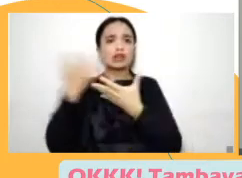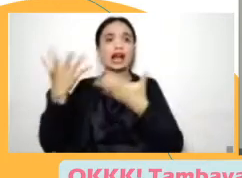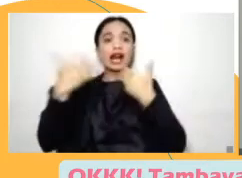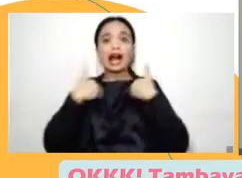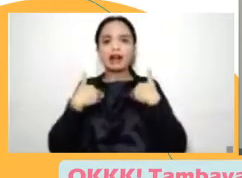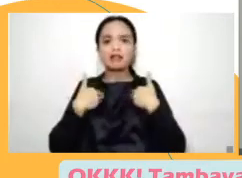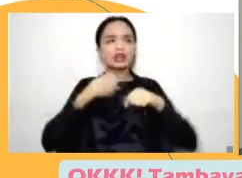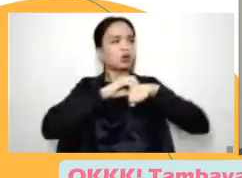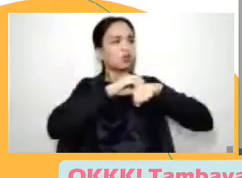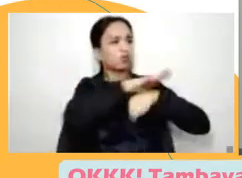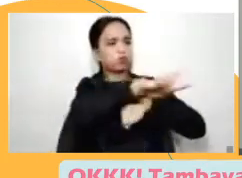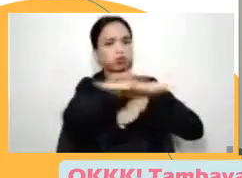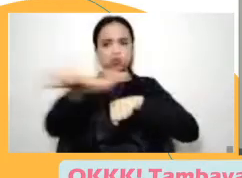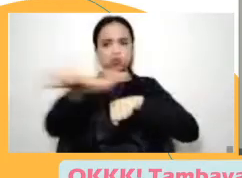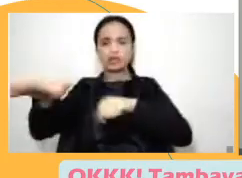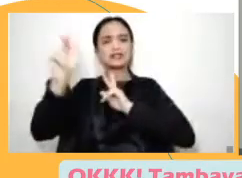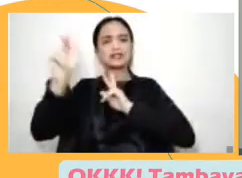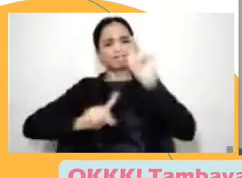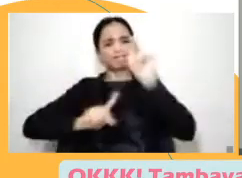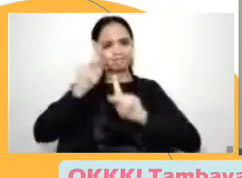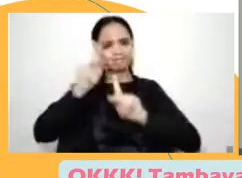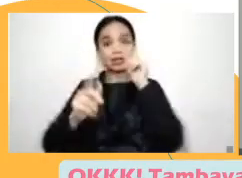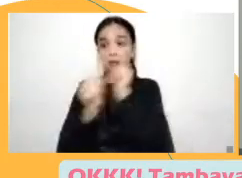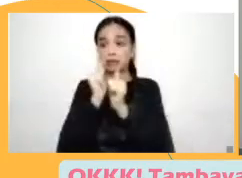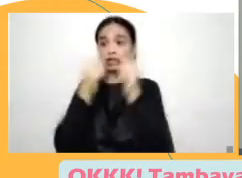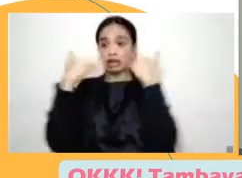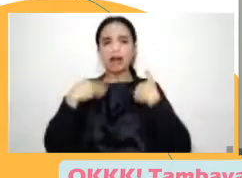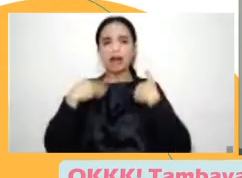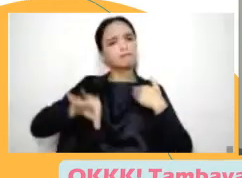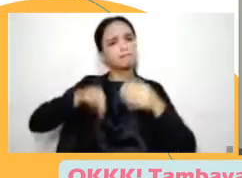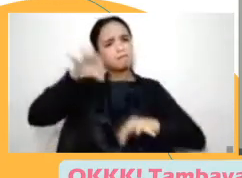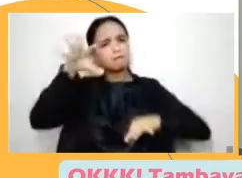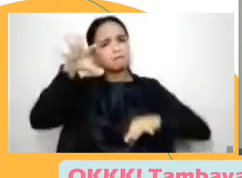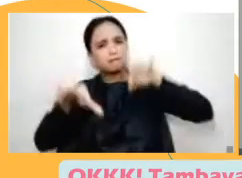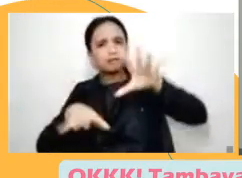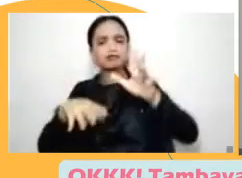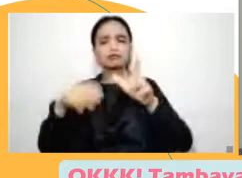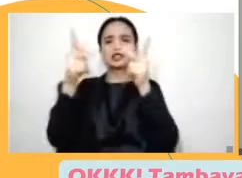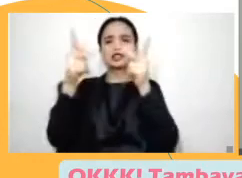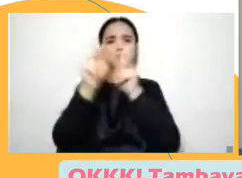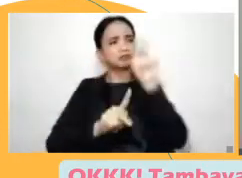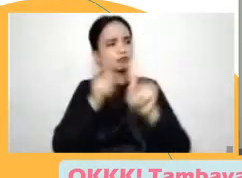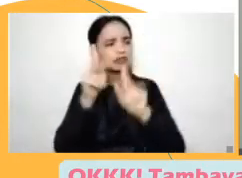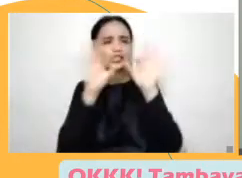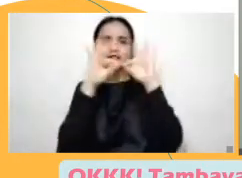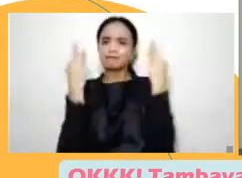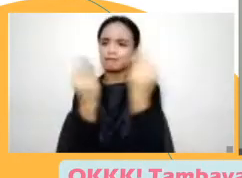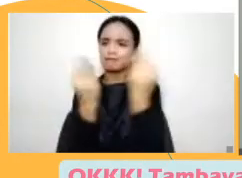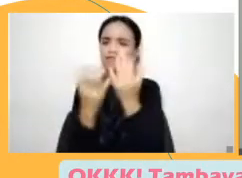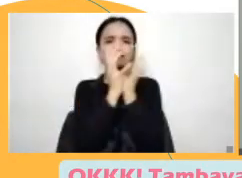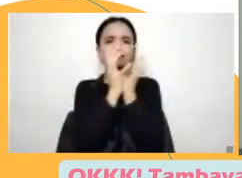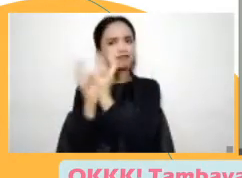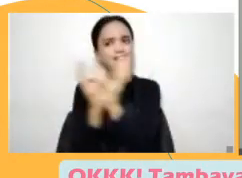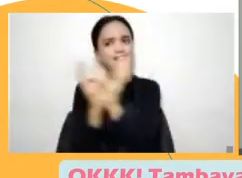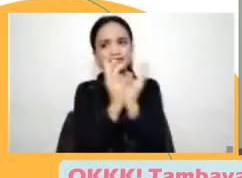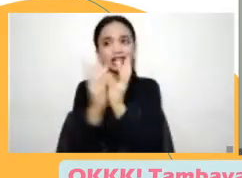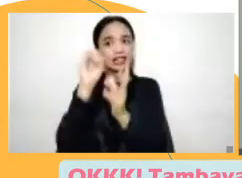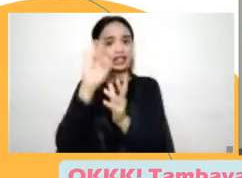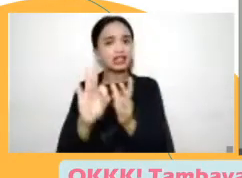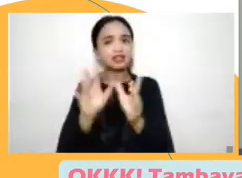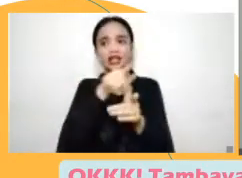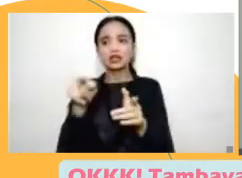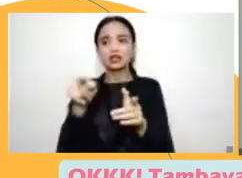kapwa. Ibig sabihin, nakaka-contribute ka sa paligid, no? Sa pamilya, sa lipunan, pag ikaw ay